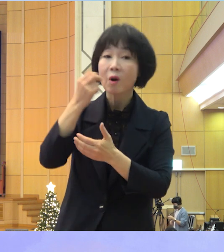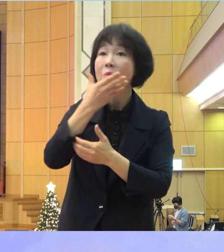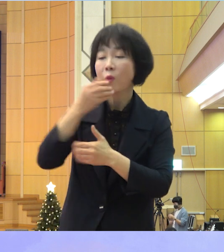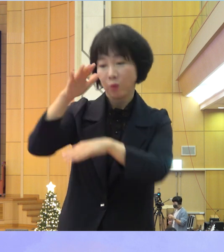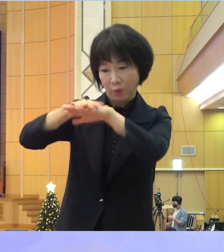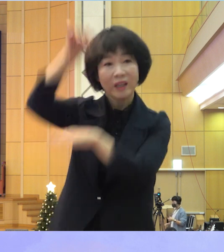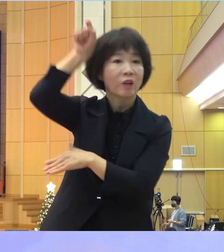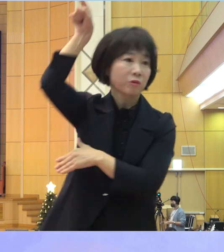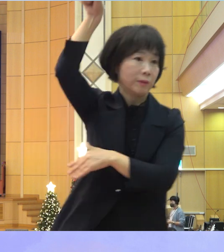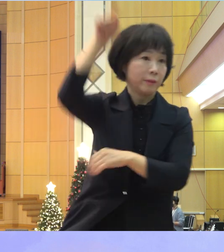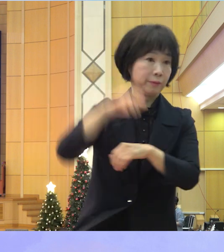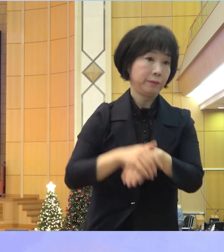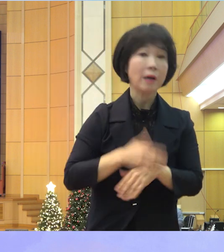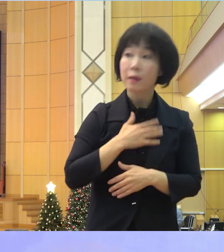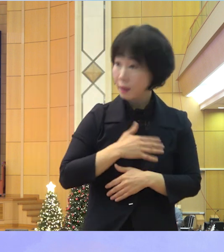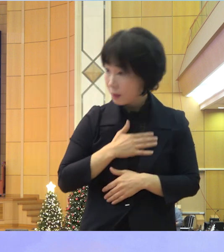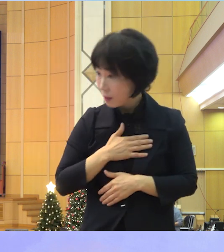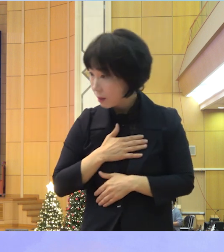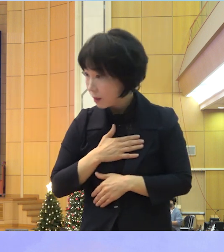있습니다.